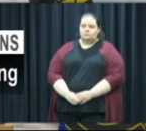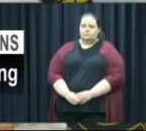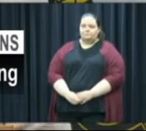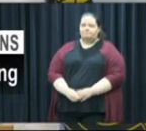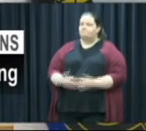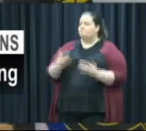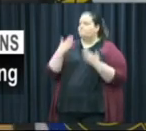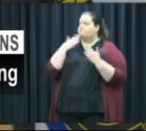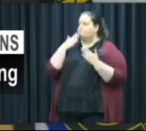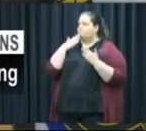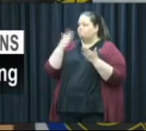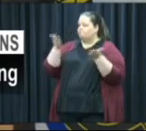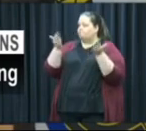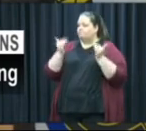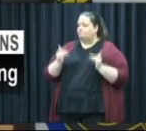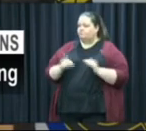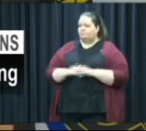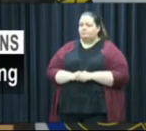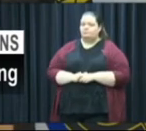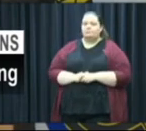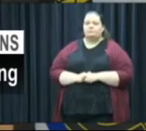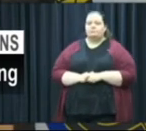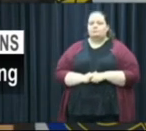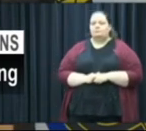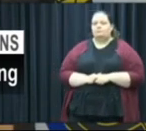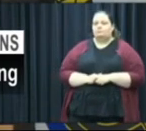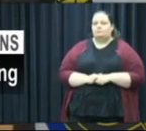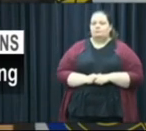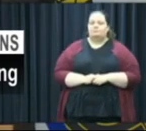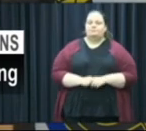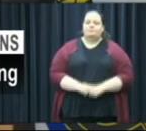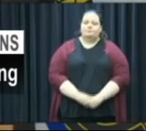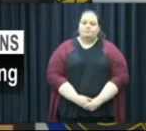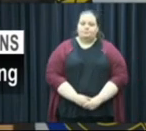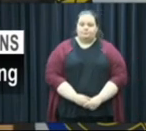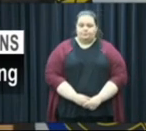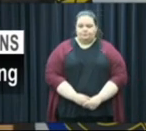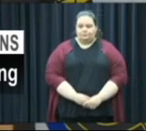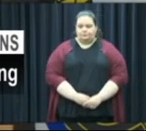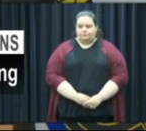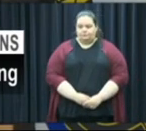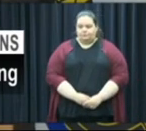Merci, Michel. Matthew Wacomo, l'Acadie Nouvelle.